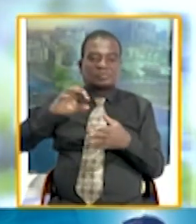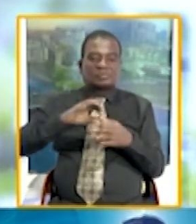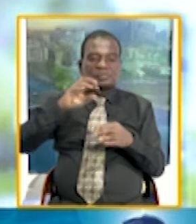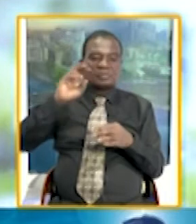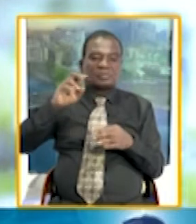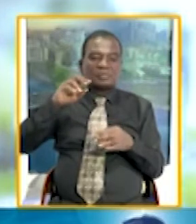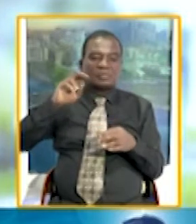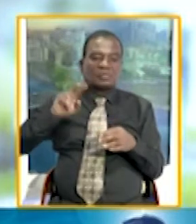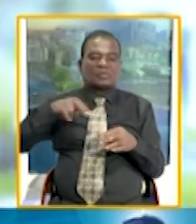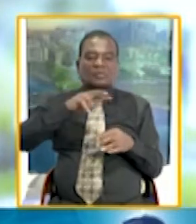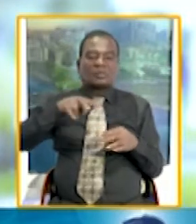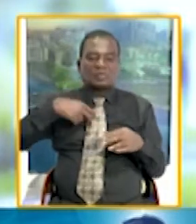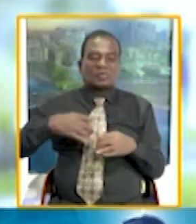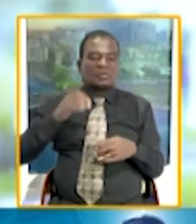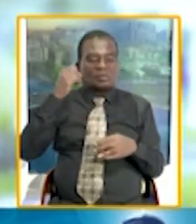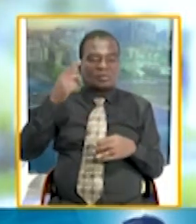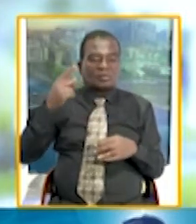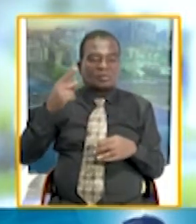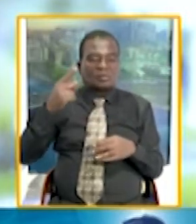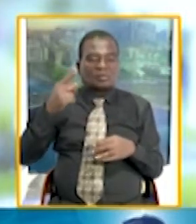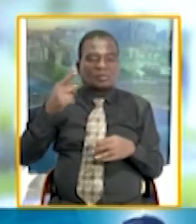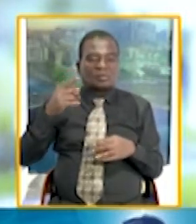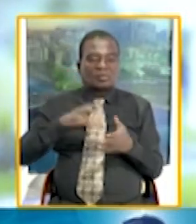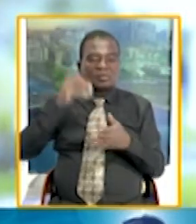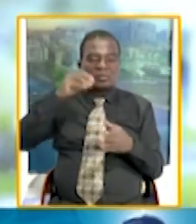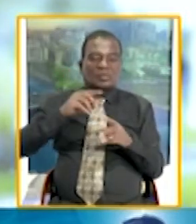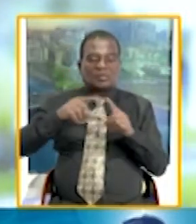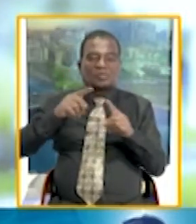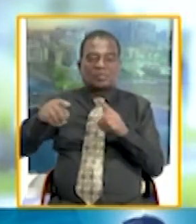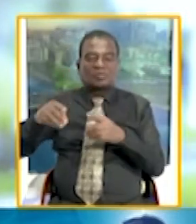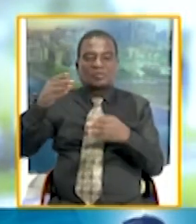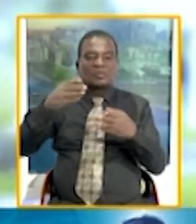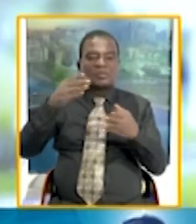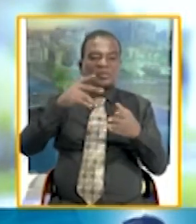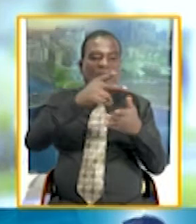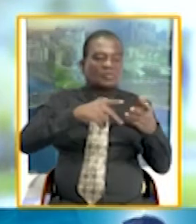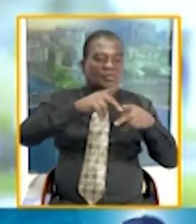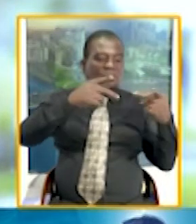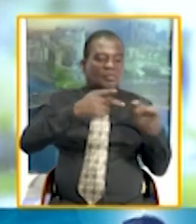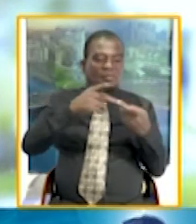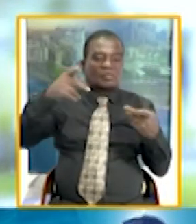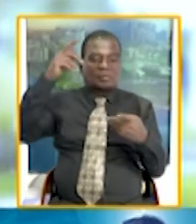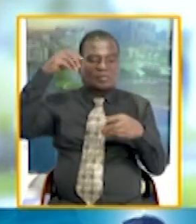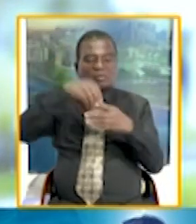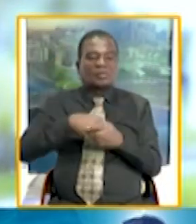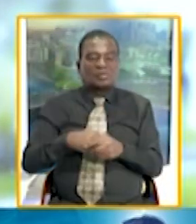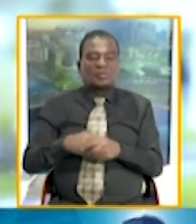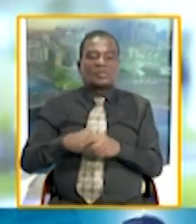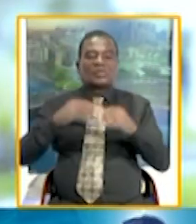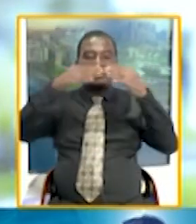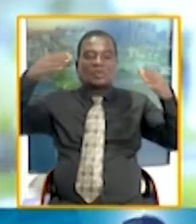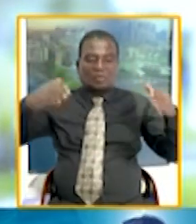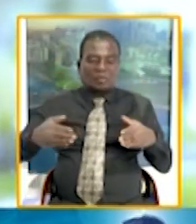RTI 1, vous allez apprendre les différentes étapes à suivre dans un bureau de vote avant de glisser votre bulletin dans l'urne. Vous